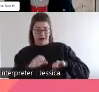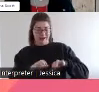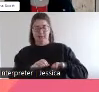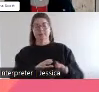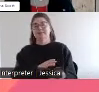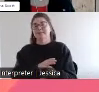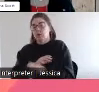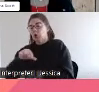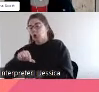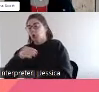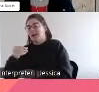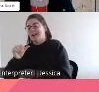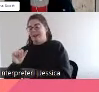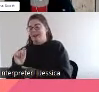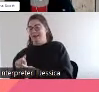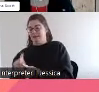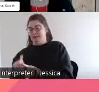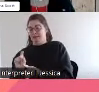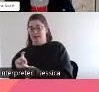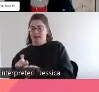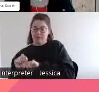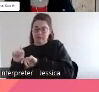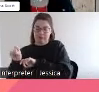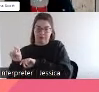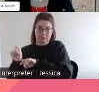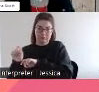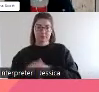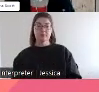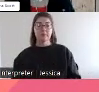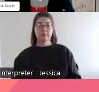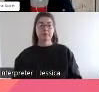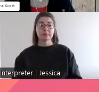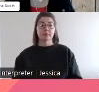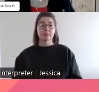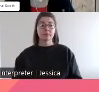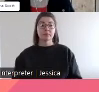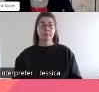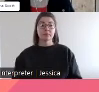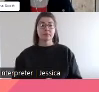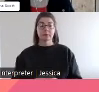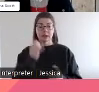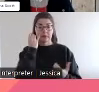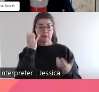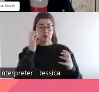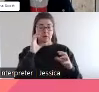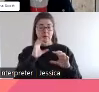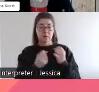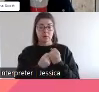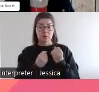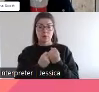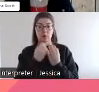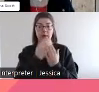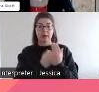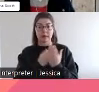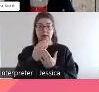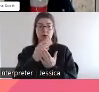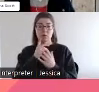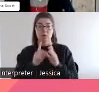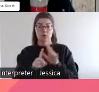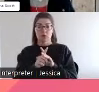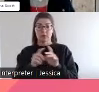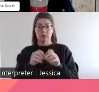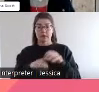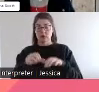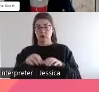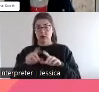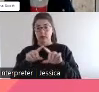taper dans la boîte questions-réponses, Q&A. Pour ceux qui ont besoin d'appui, une liste d'appuis et de